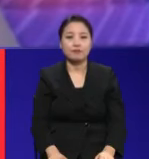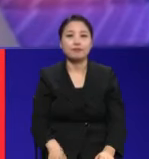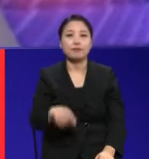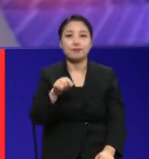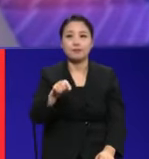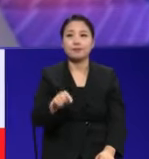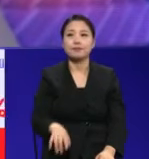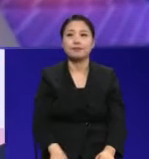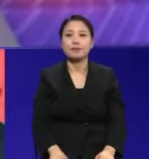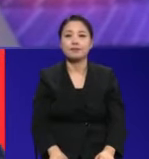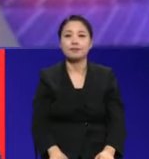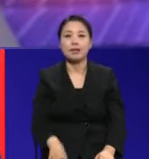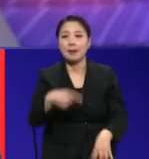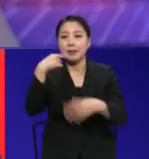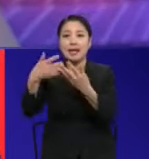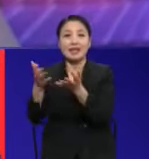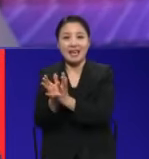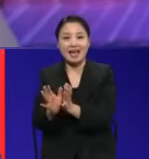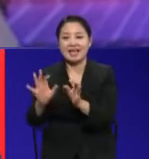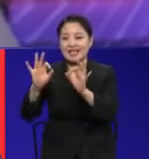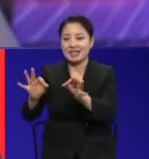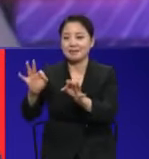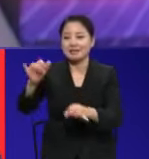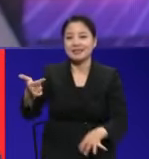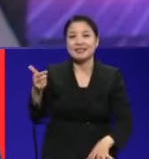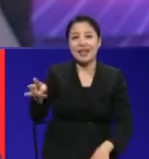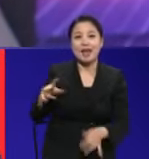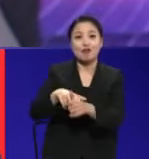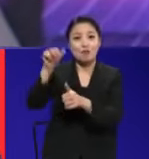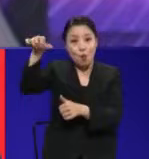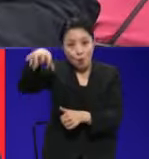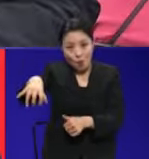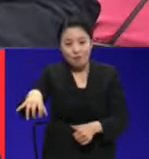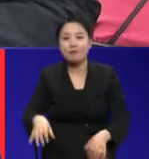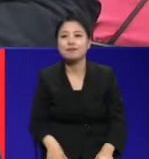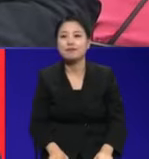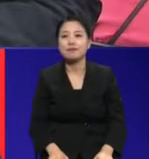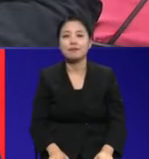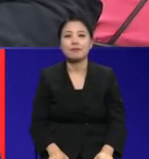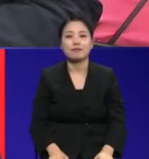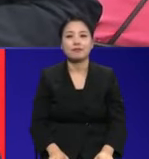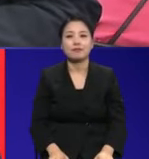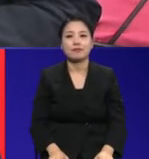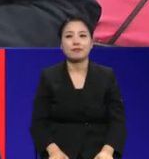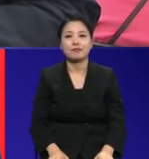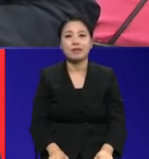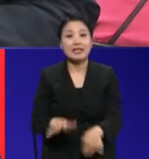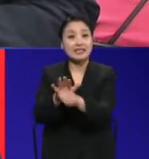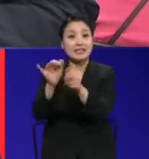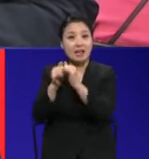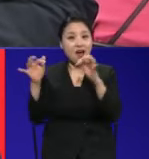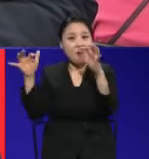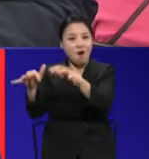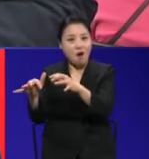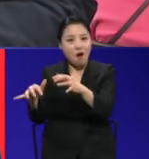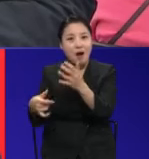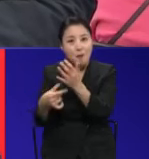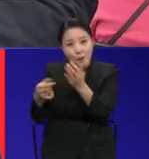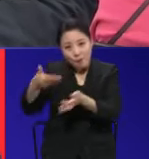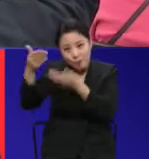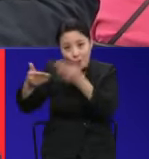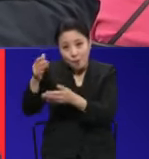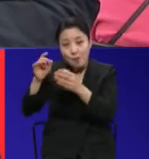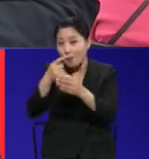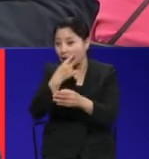네, 이어서 바로 국민의힘 김은혜 후보 캠프로 가보겠습니다. 자, 김도훈 기자, 지지자들이 모여서 개표 방송 보고